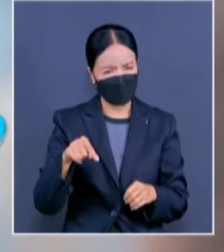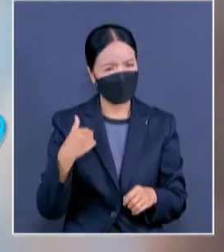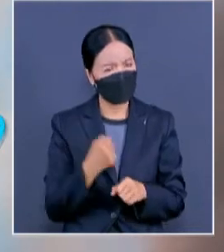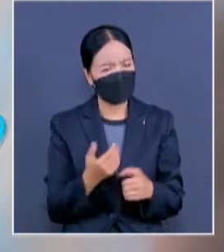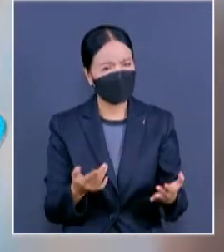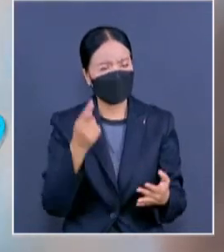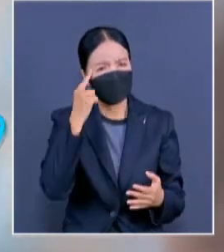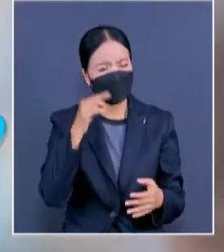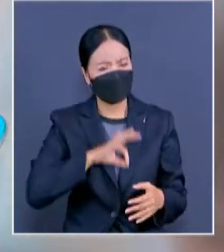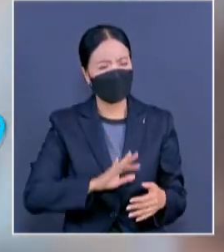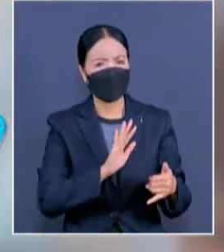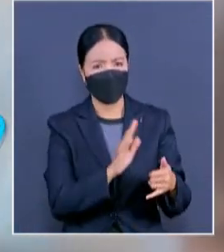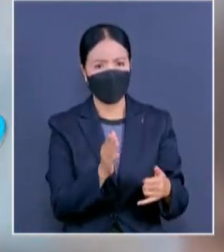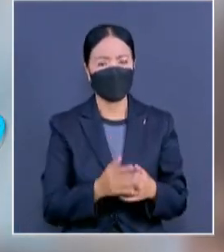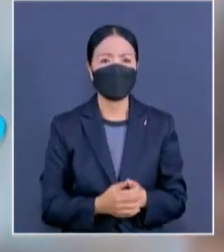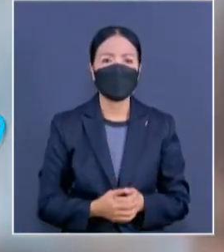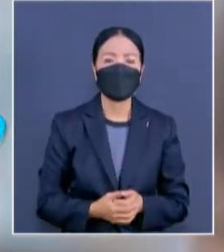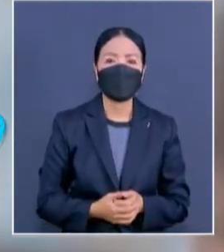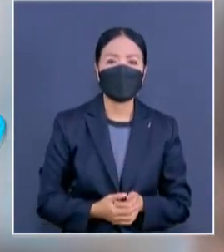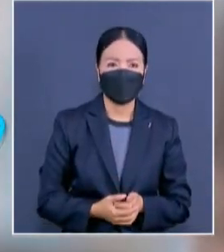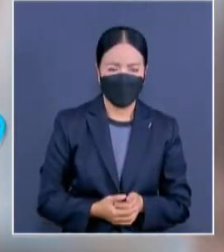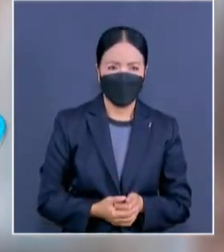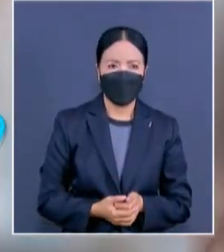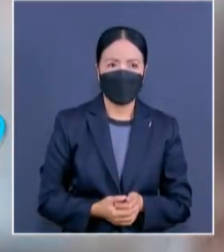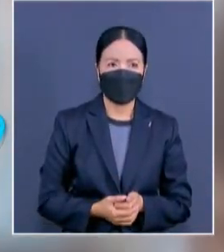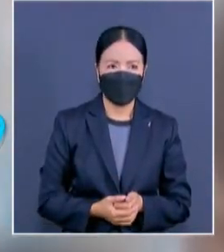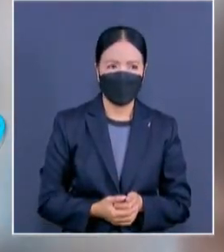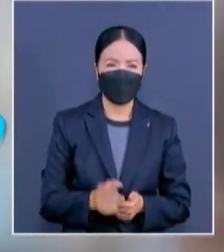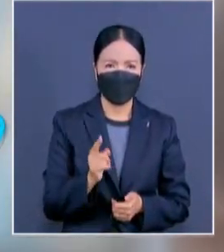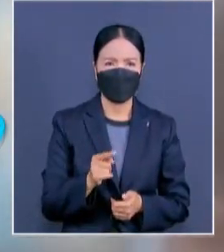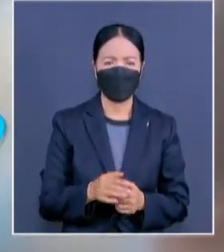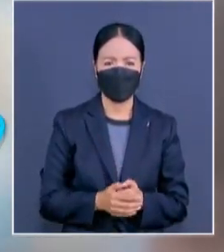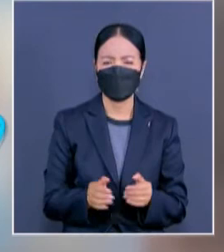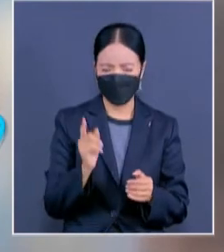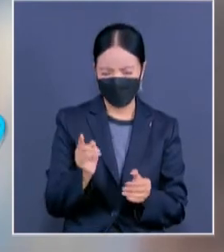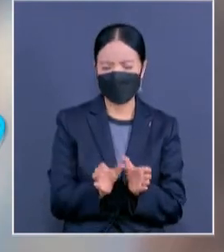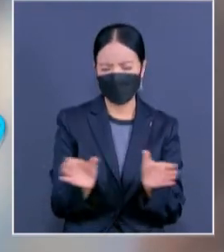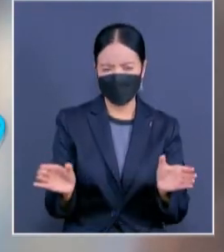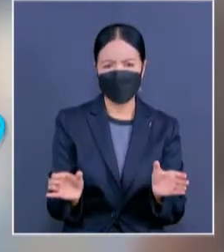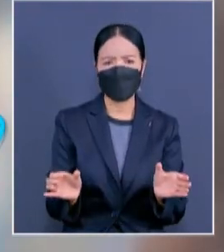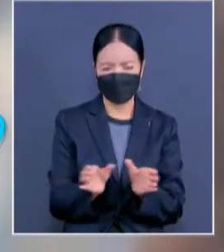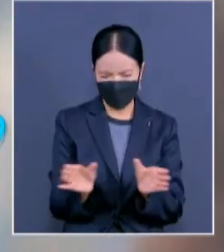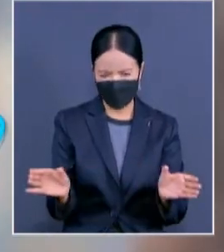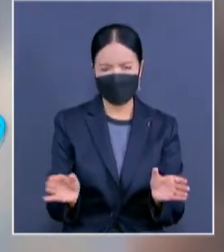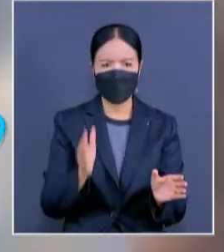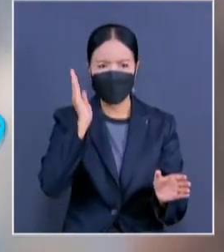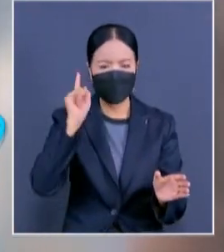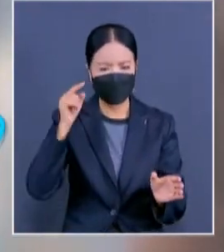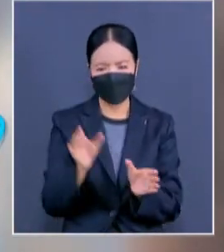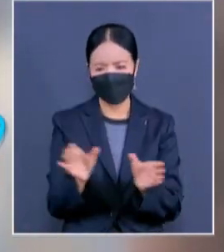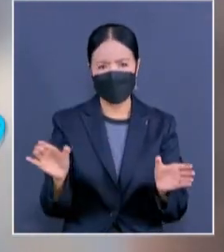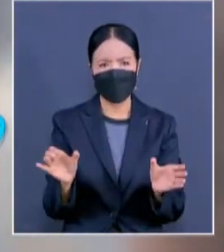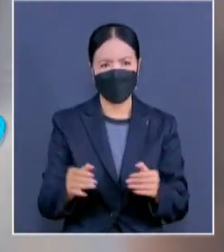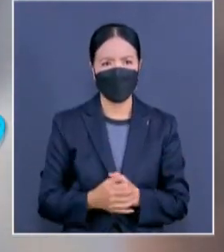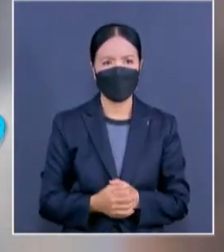บ้างคิดว่าในความรู้สึกของน้อง แบบแต่ว่าเอาจริงๆเขานะจะแยกชายหญิงมากกว่า หรือไม่งั้นก็แบ่งชั้